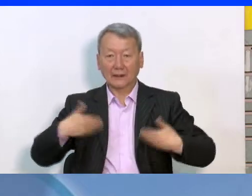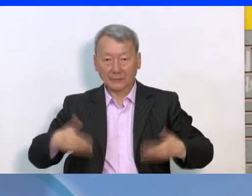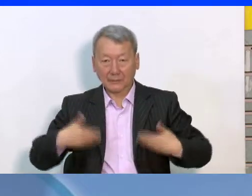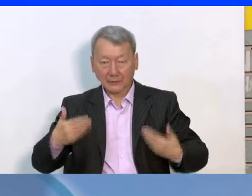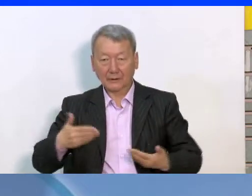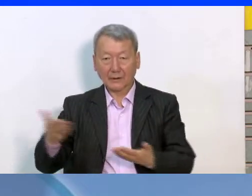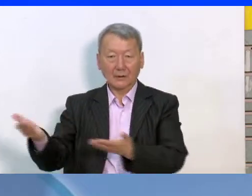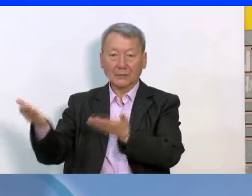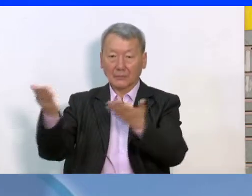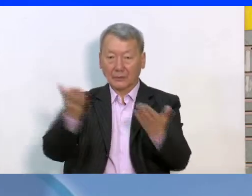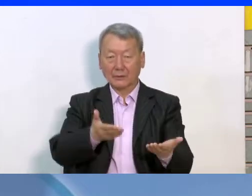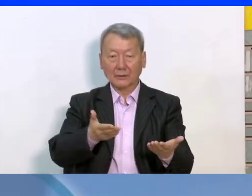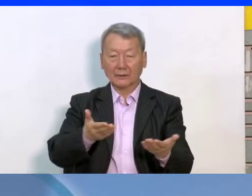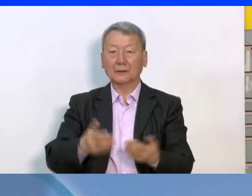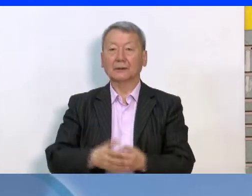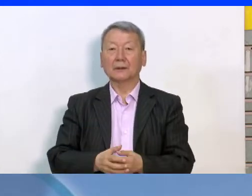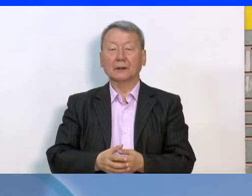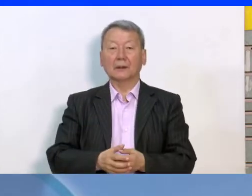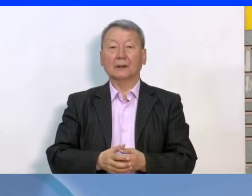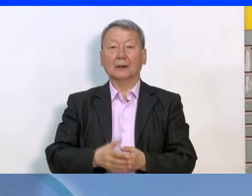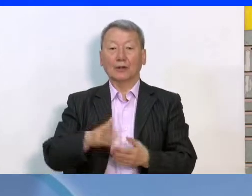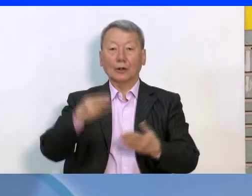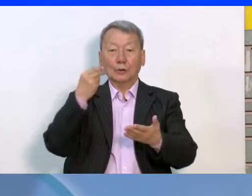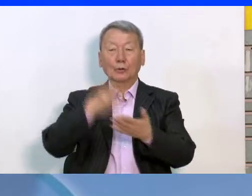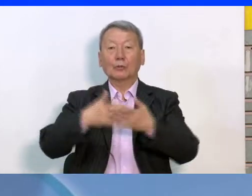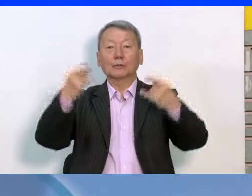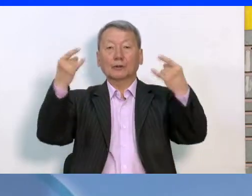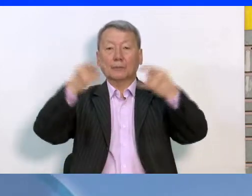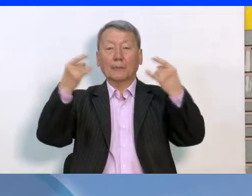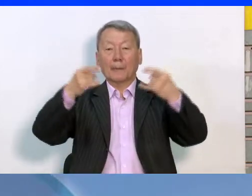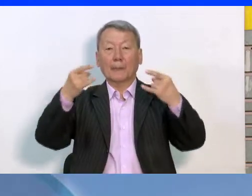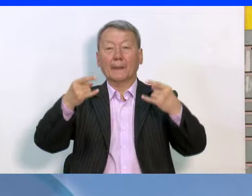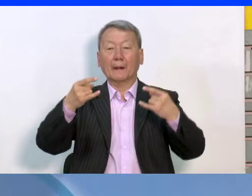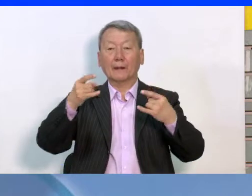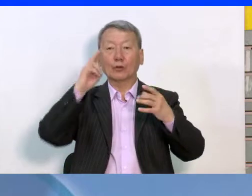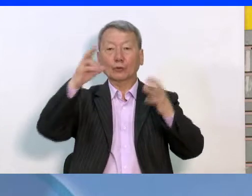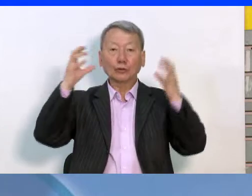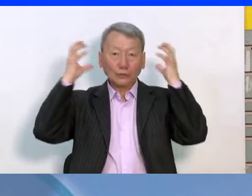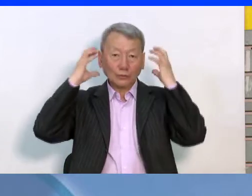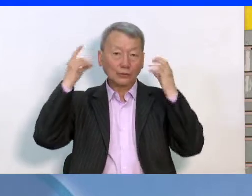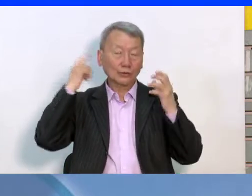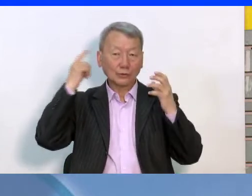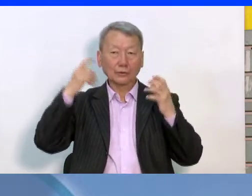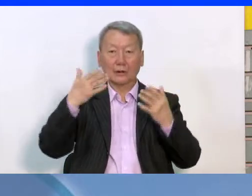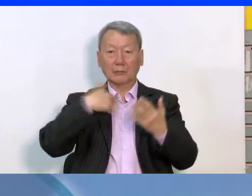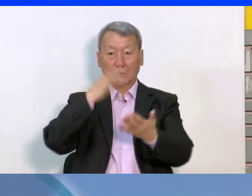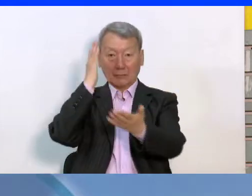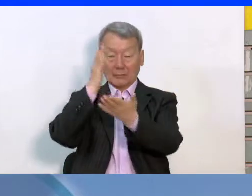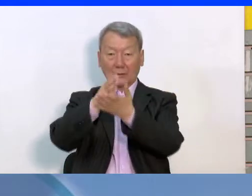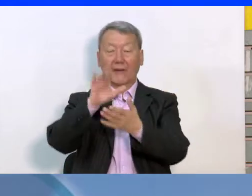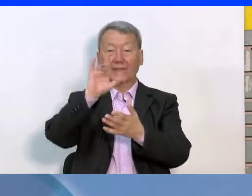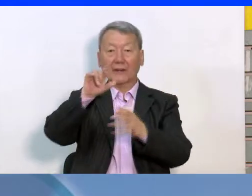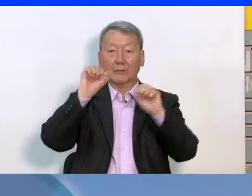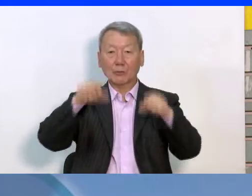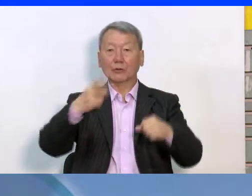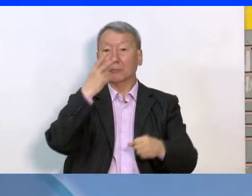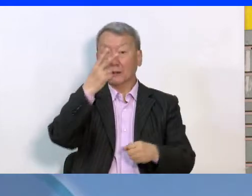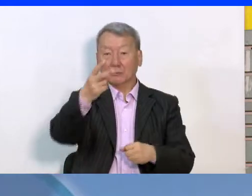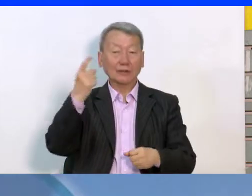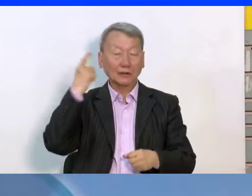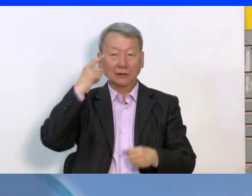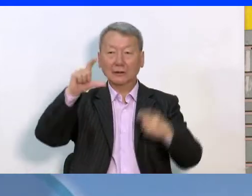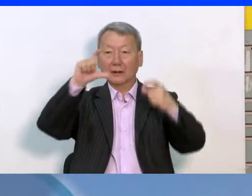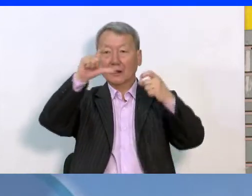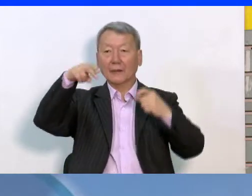биздин студиябызга кош келипсиз. Урматтуу телекөрүүчүлөр, радио кагармандар, биздин түз берүүлөрдү сиздер Элтер, Коомдук